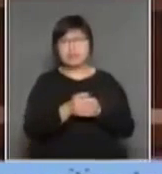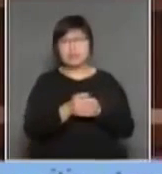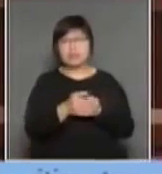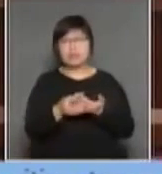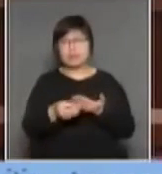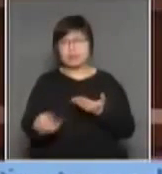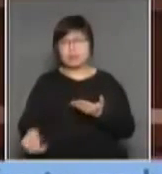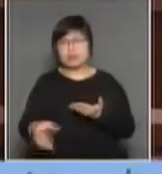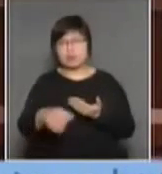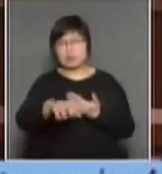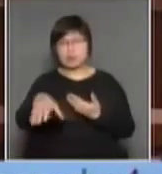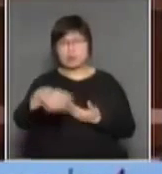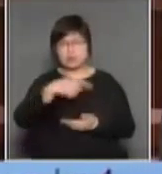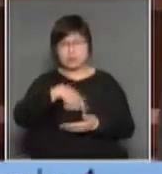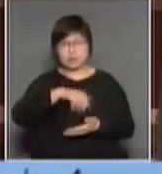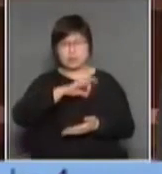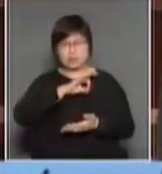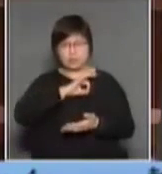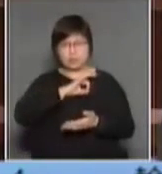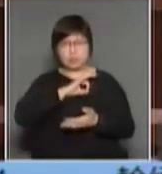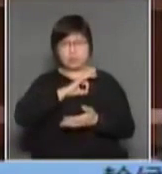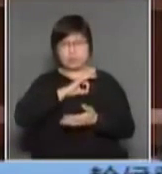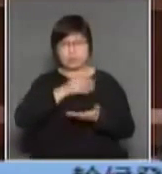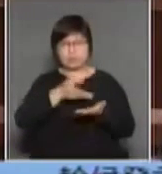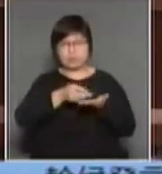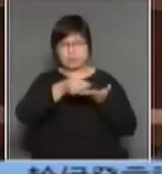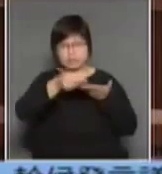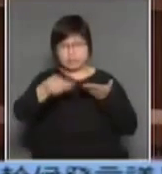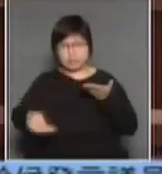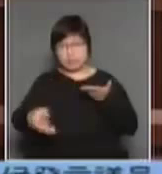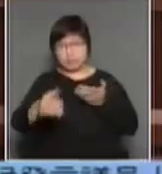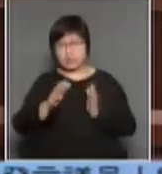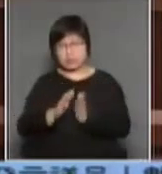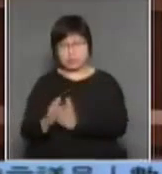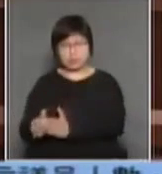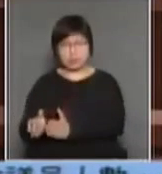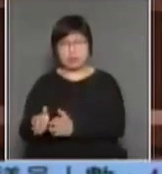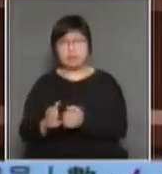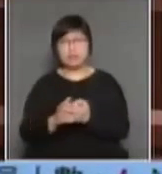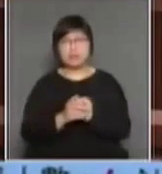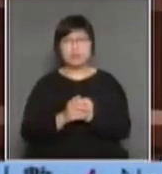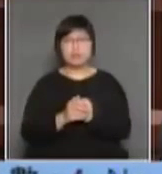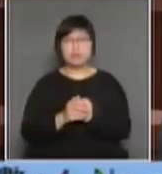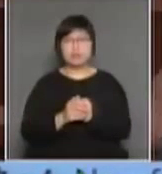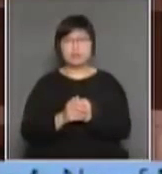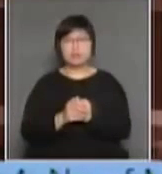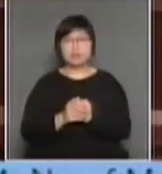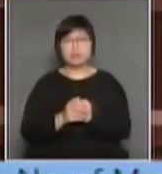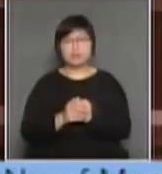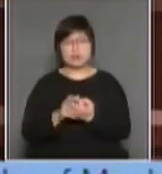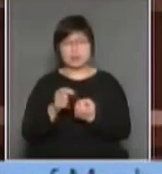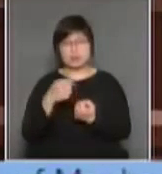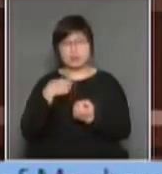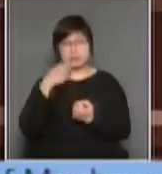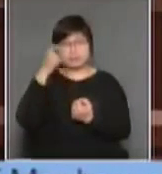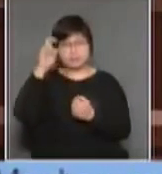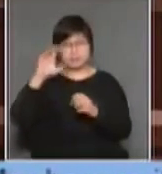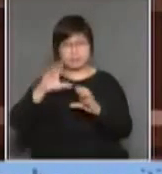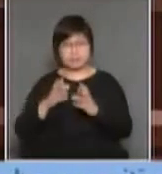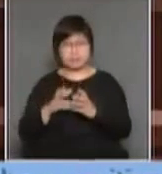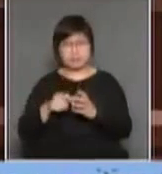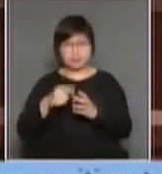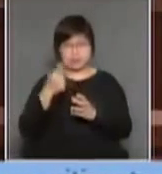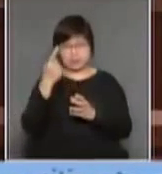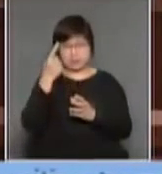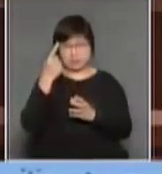會的相關的層次去處理。我相信就即如果但要考慮這些時候，就未必只是考慮一